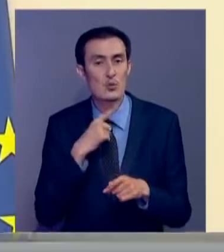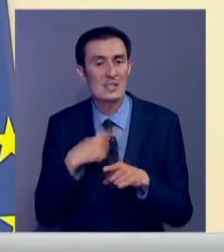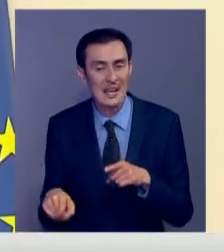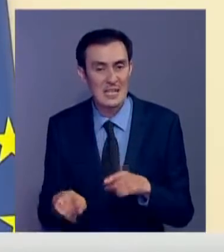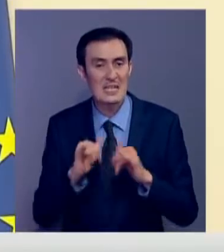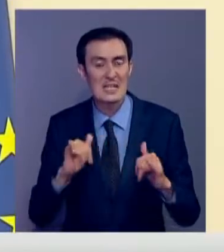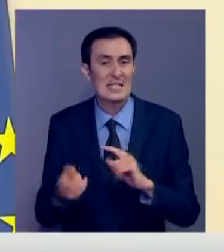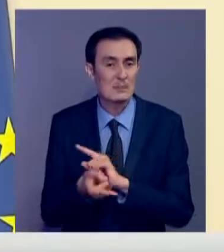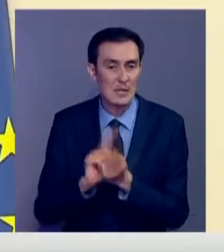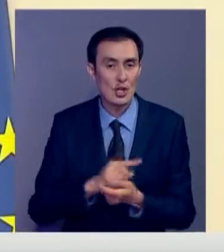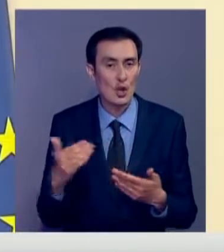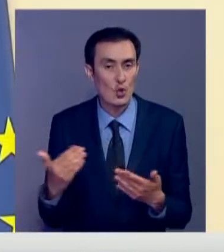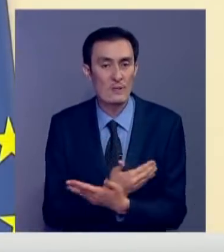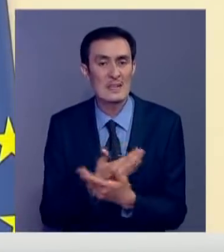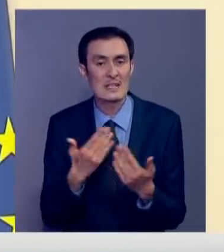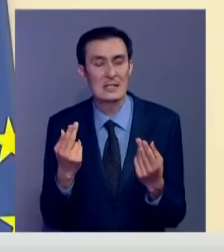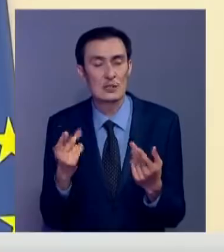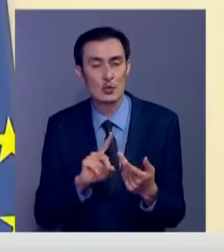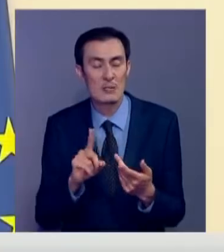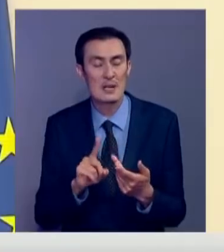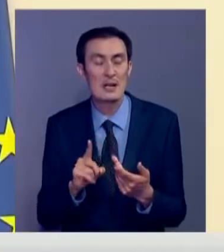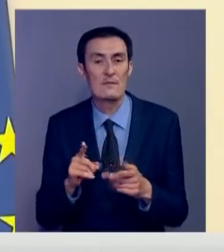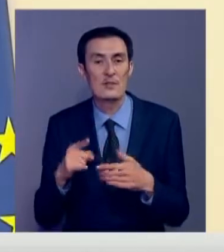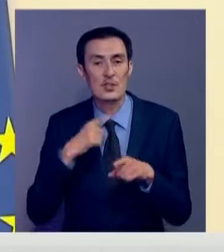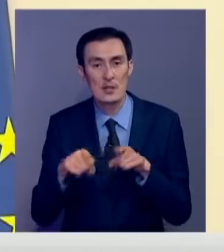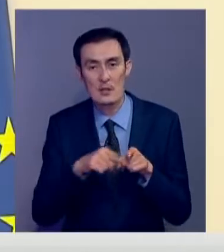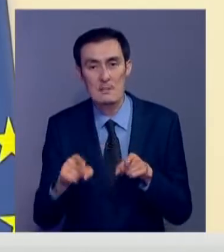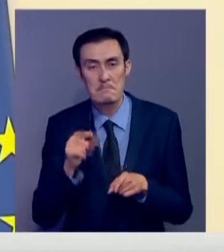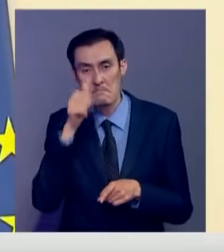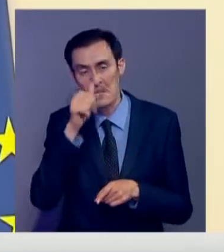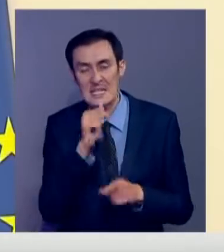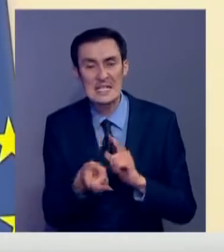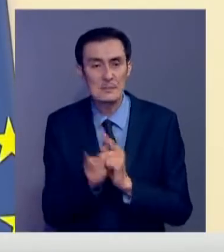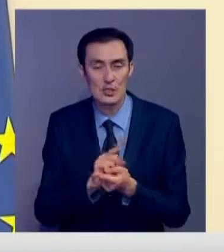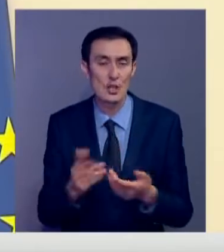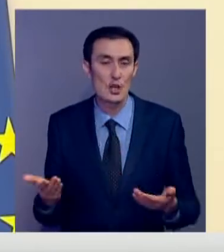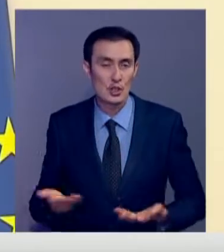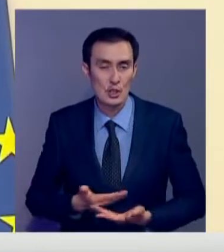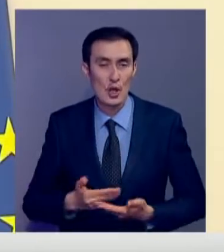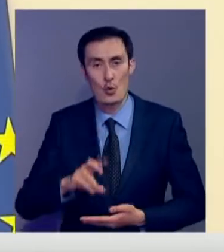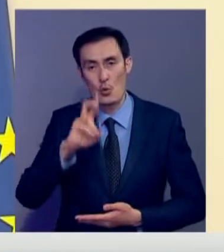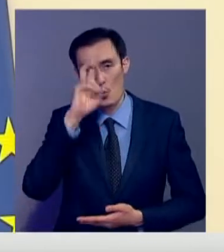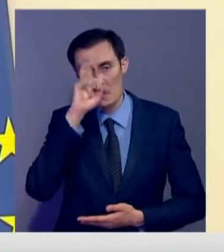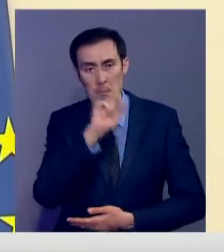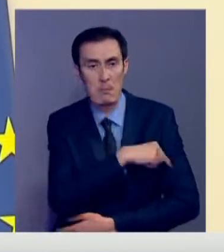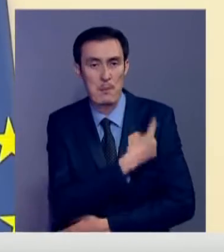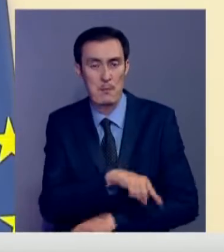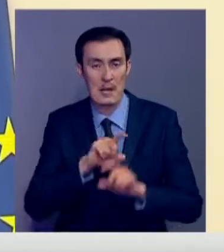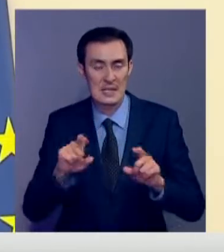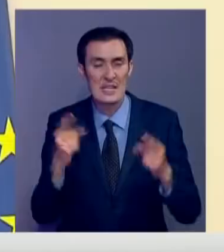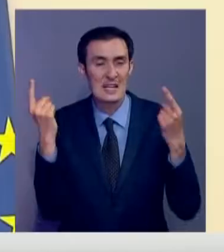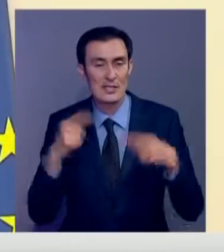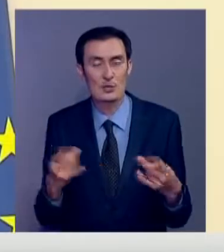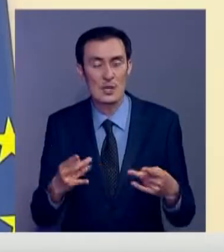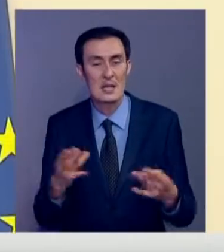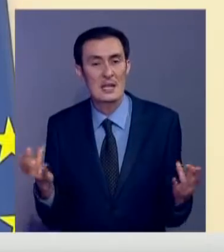ускорение изменений и новые средства для того, чтобы в ближайшие месяцы изменилась жизнь государственных больниц. Кризис требует, чтобы мы